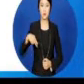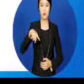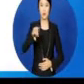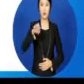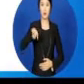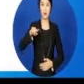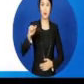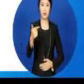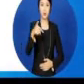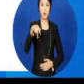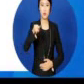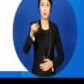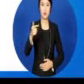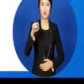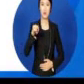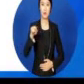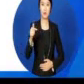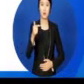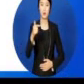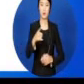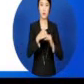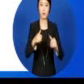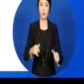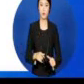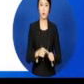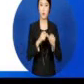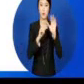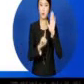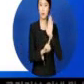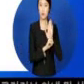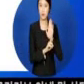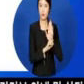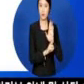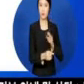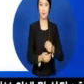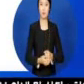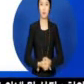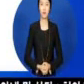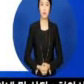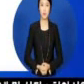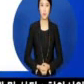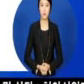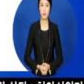주식회사 서원 전원에서 영업기획 관리 및 지원 사무원을 모집합니다.